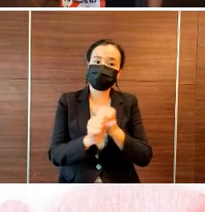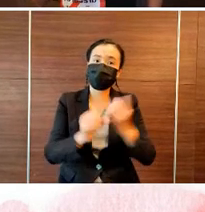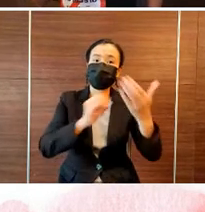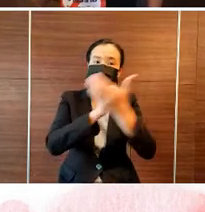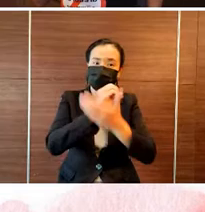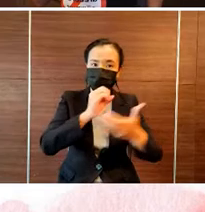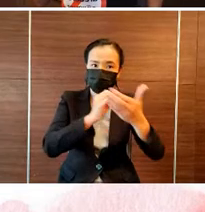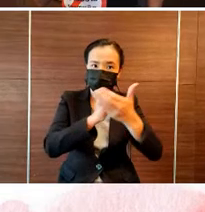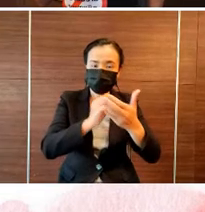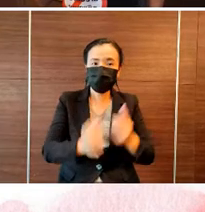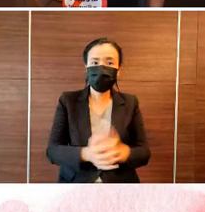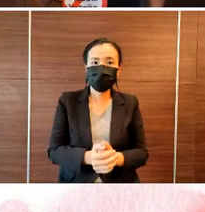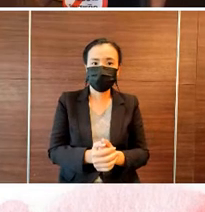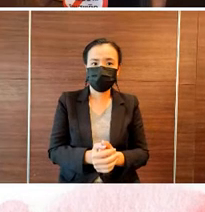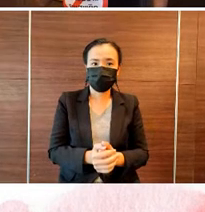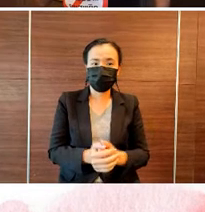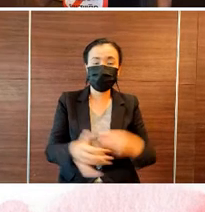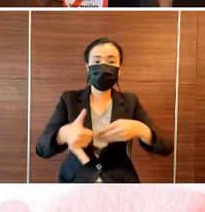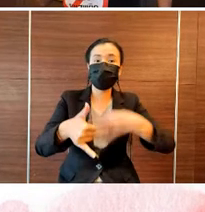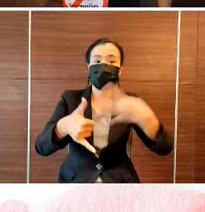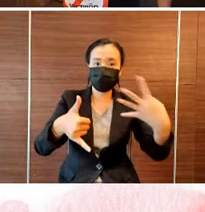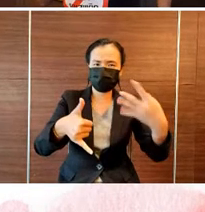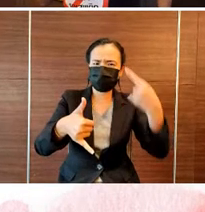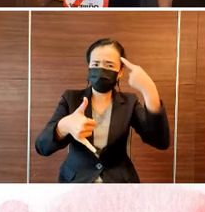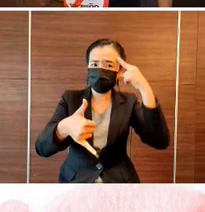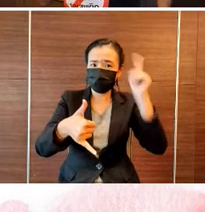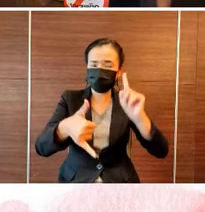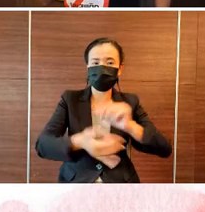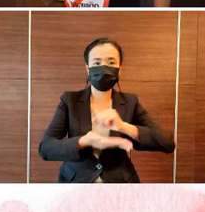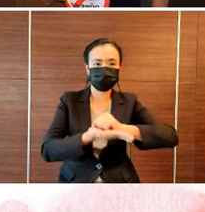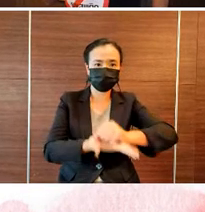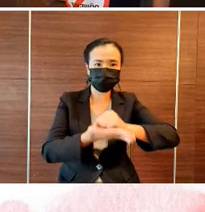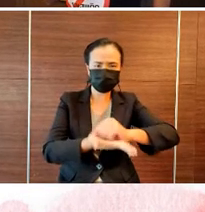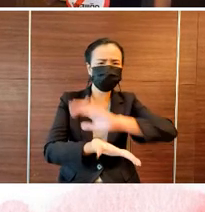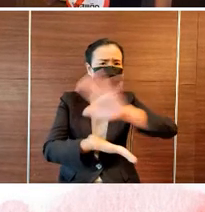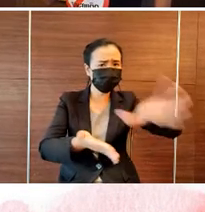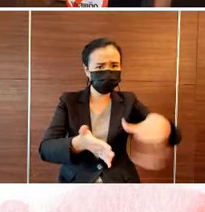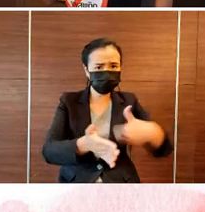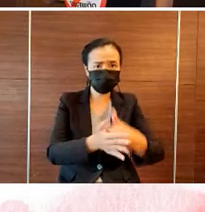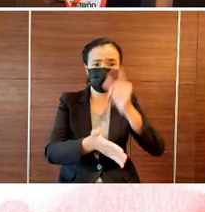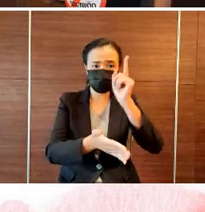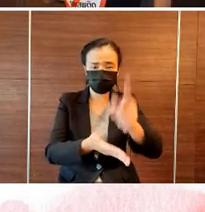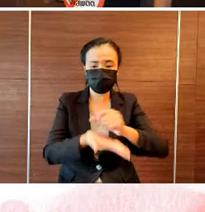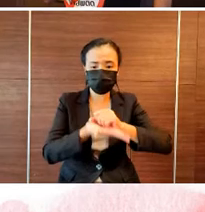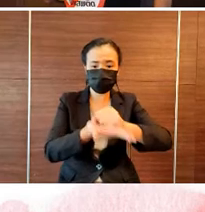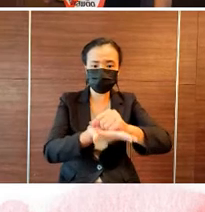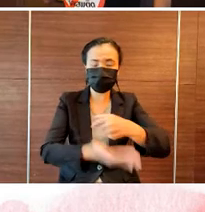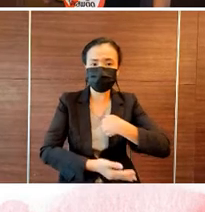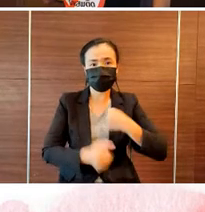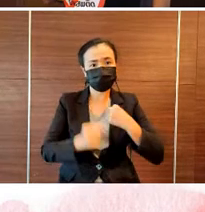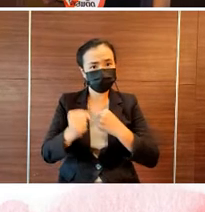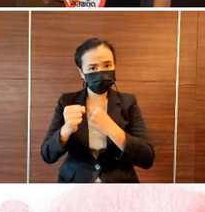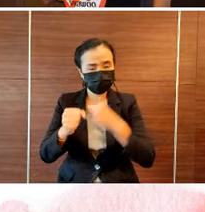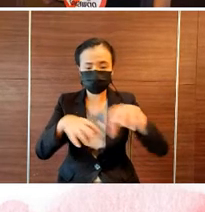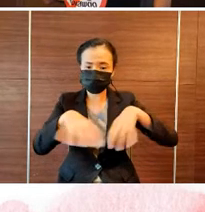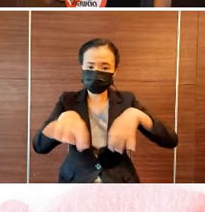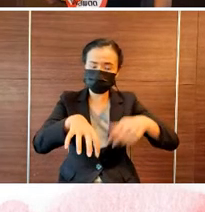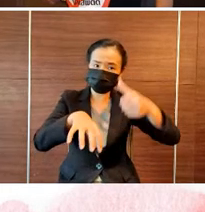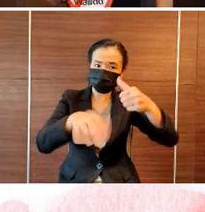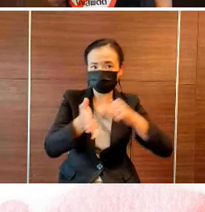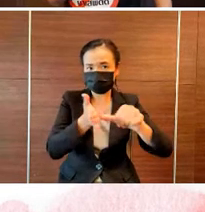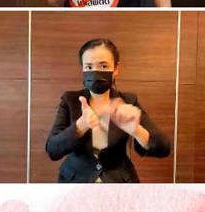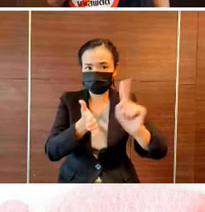พติดแล้วก็กับความหลากหลายทั้งเพศเราต้องคิดถึงบริการแบบทุกอย่างจริงๆส่วนเราจะพยายามจัดการได้มากแค่